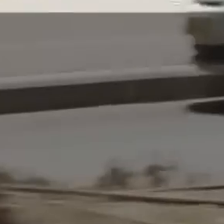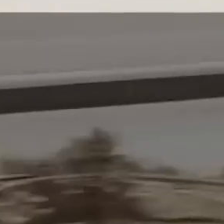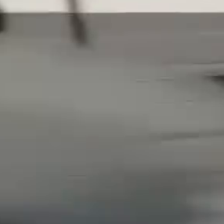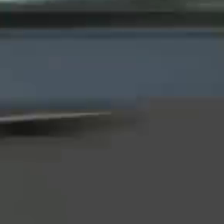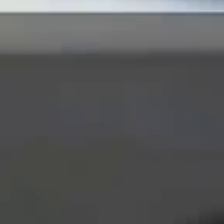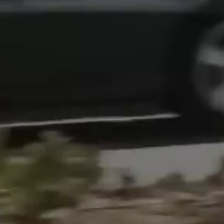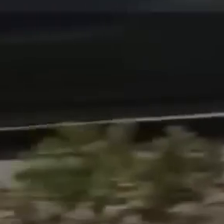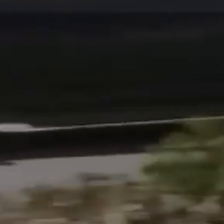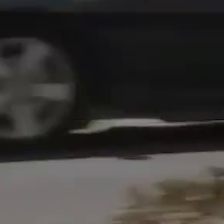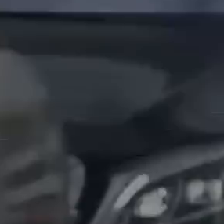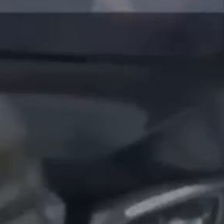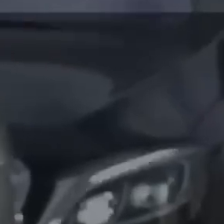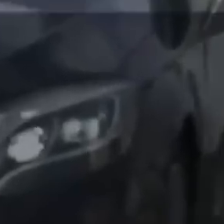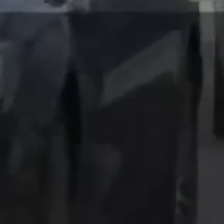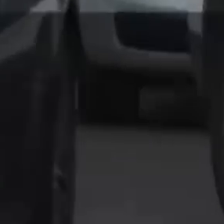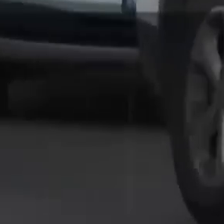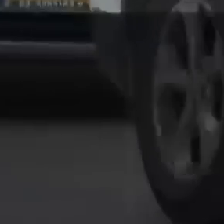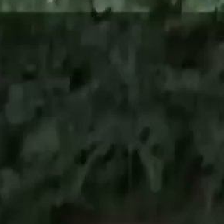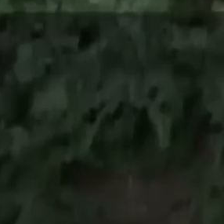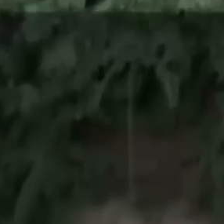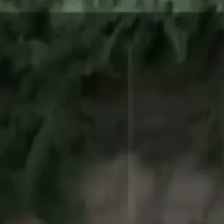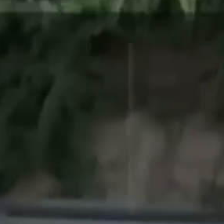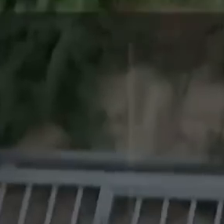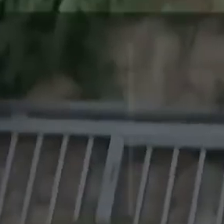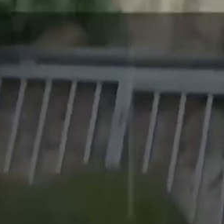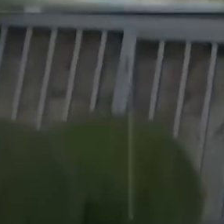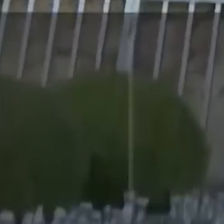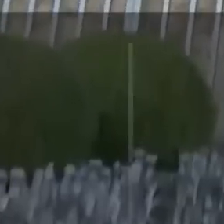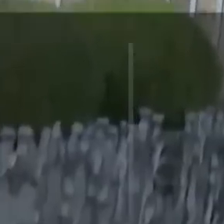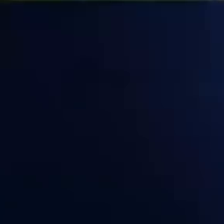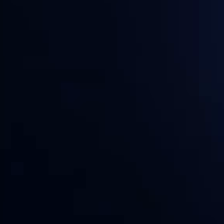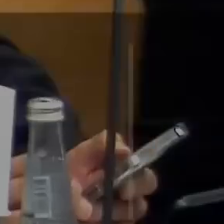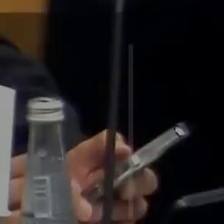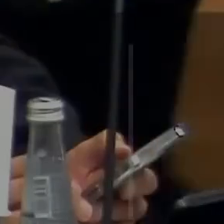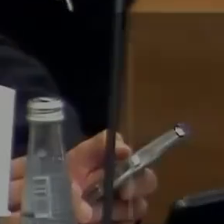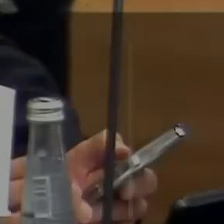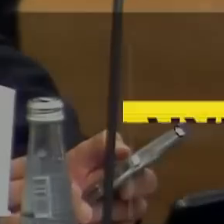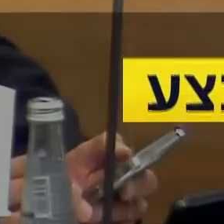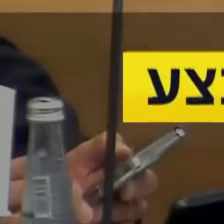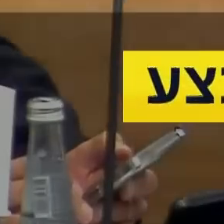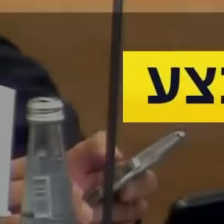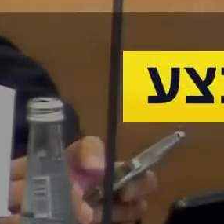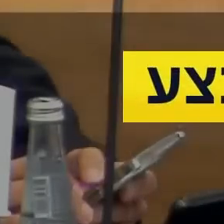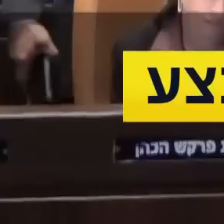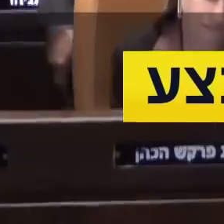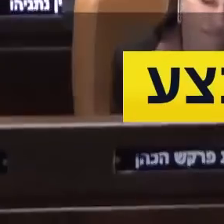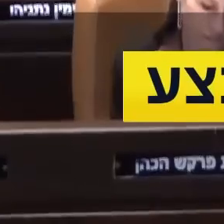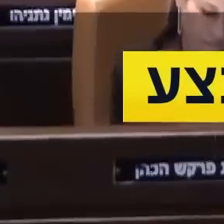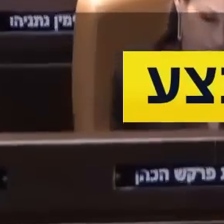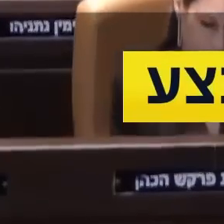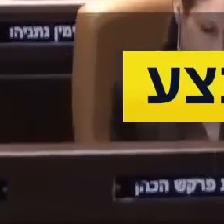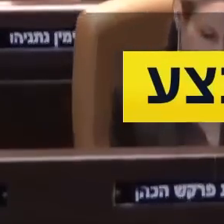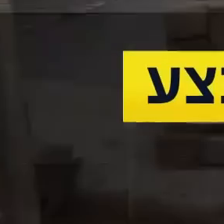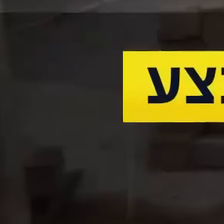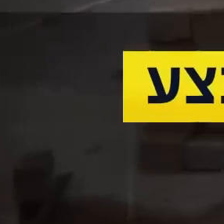ראשון, חוב המיליארדים הסודי של גופי הביטחון, מיד ליאל קייזר עם הפרטים. שר האוצר מגבה את